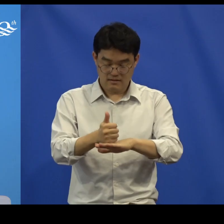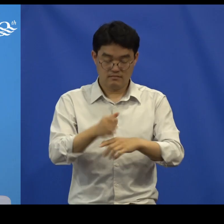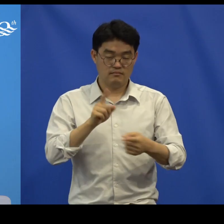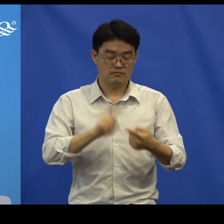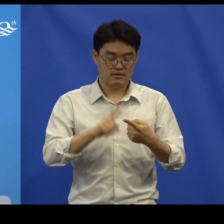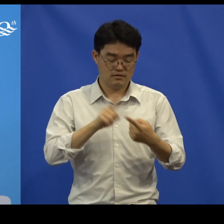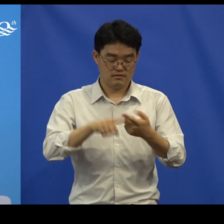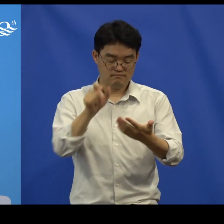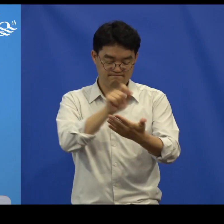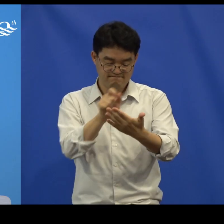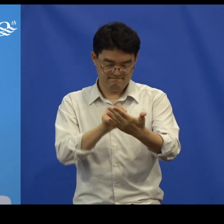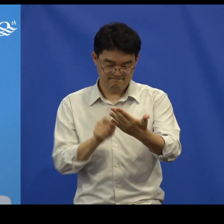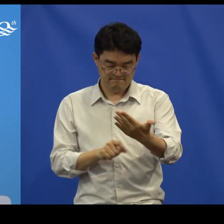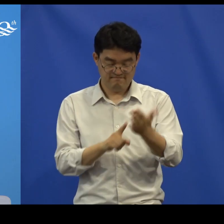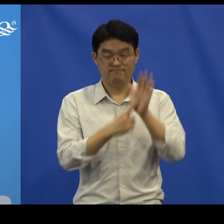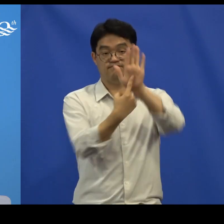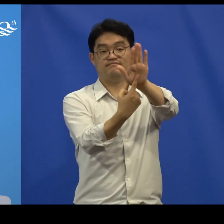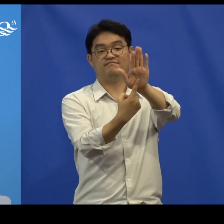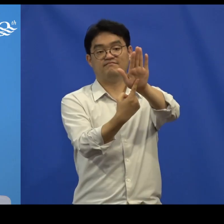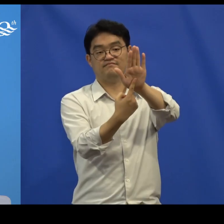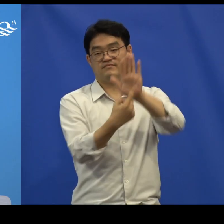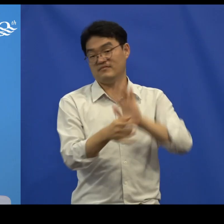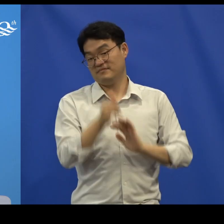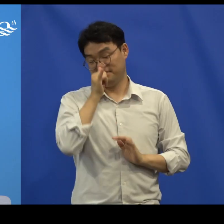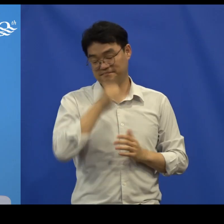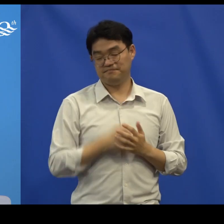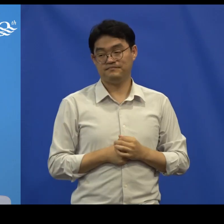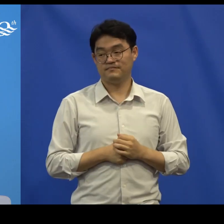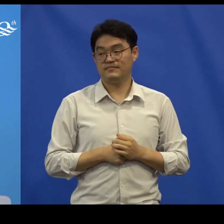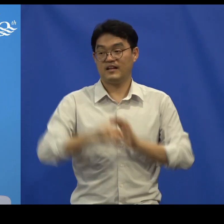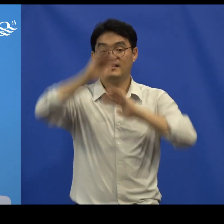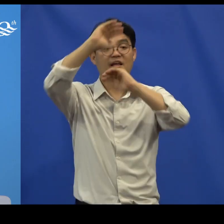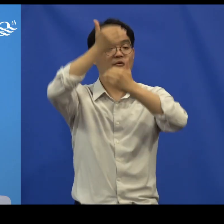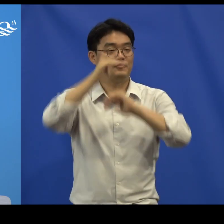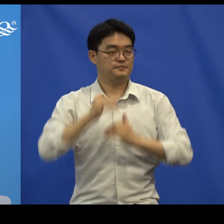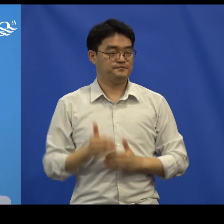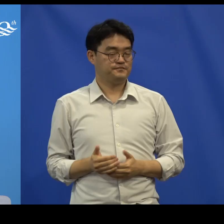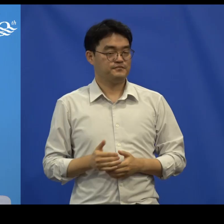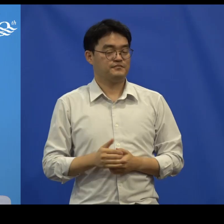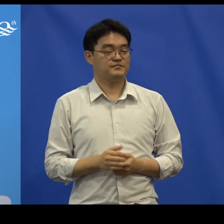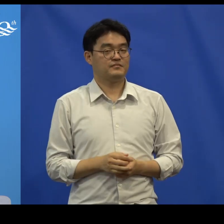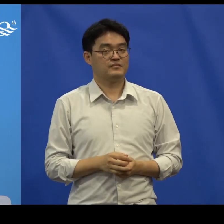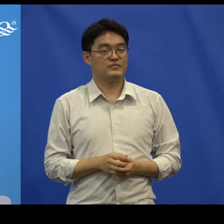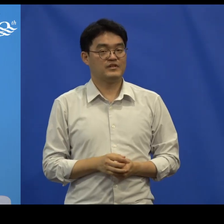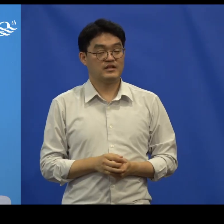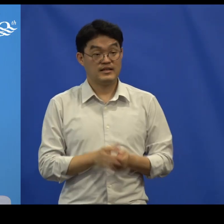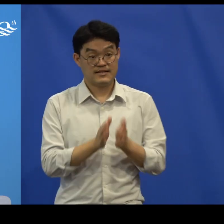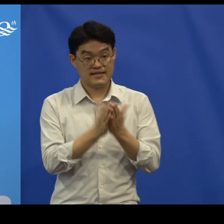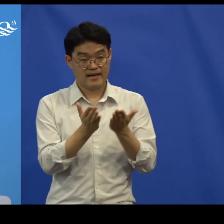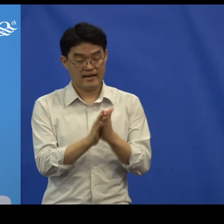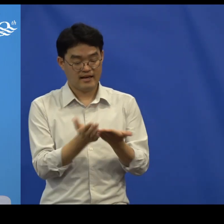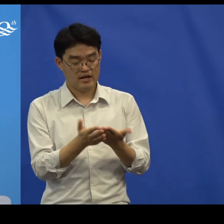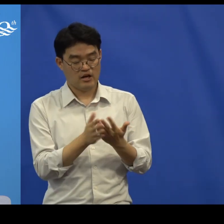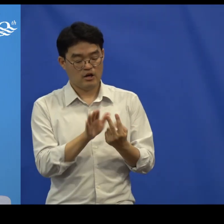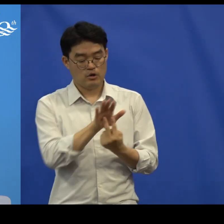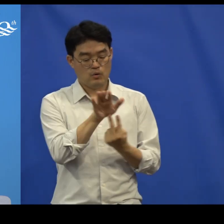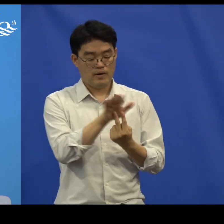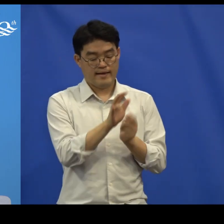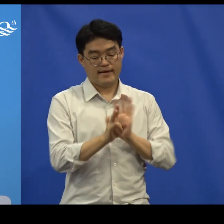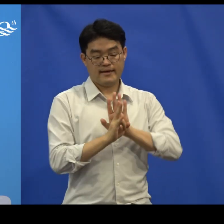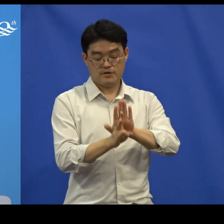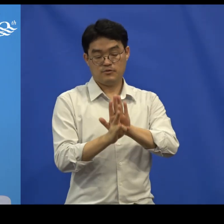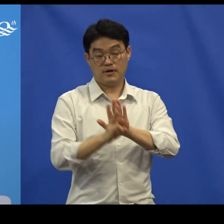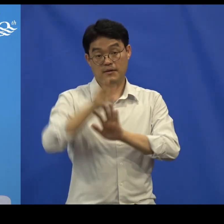마지막에 대하여질 일을 이제 요한계시록이 우리에게 알려주는데, 오늘 책의 마지막 부분을 우리가 이제 살펴보려고